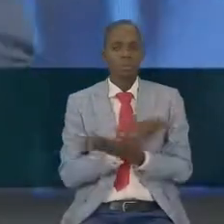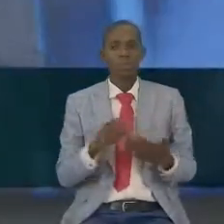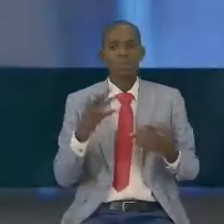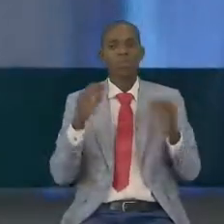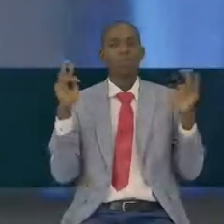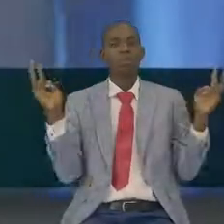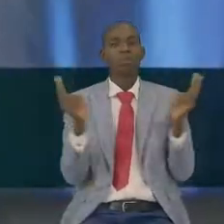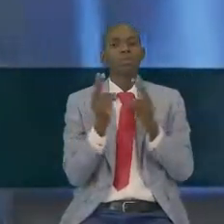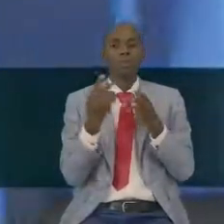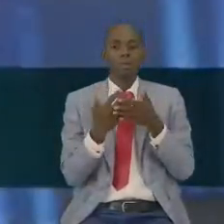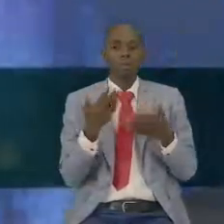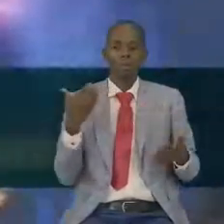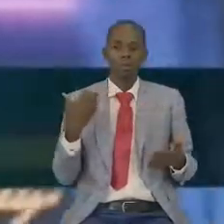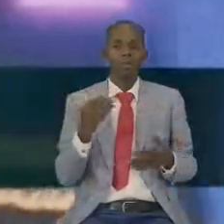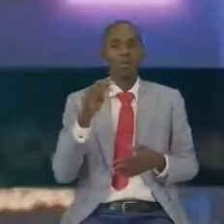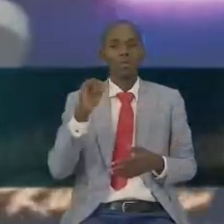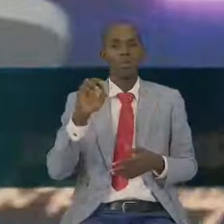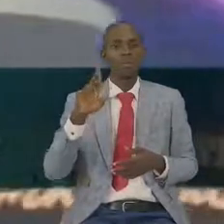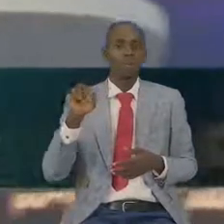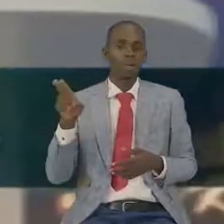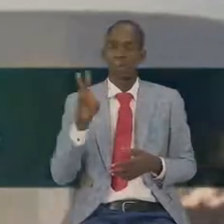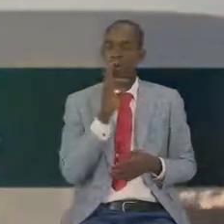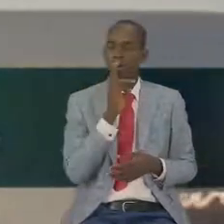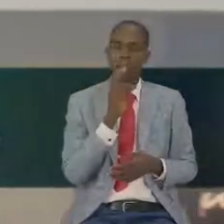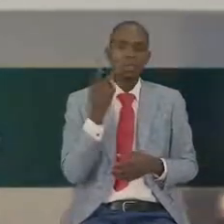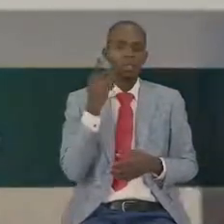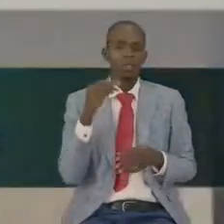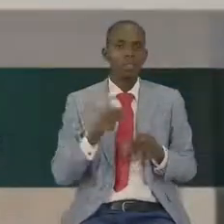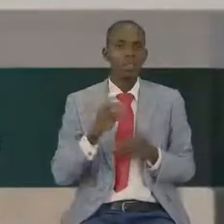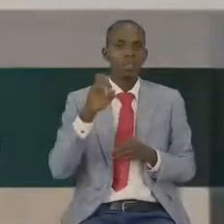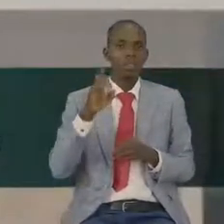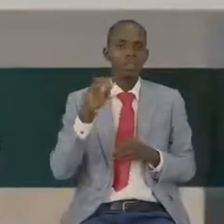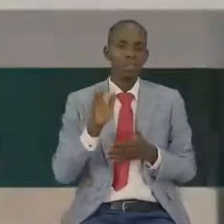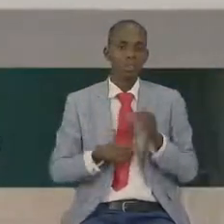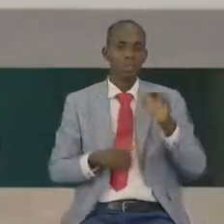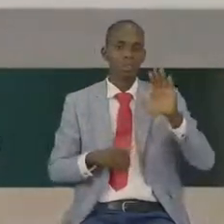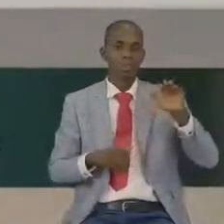Voyons Exode chapitre 15, verset 6.